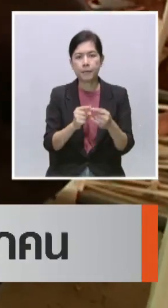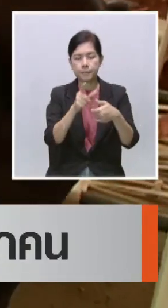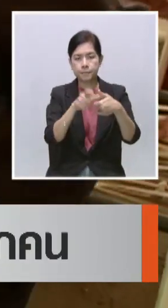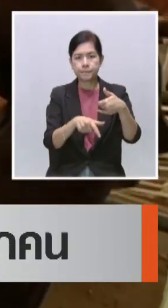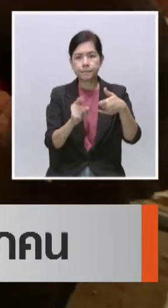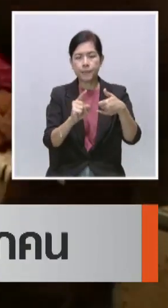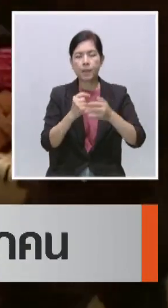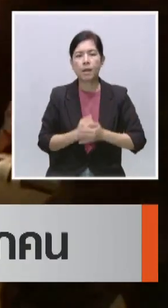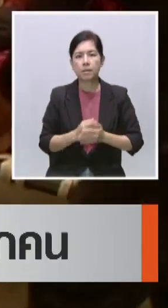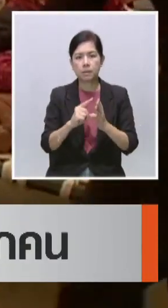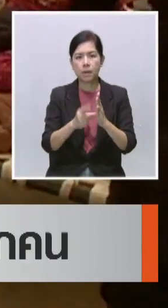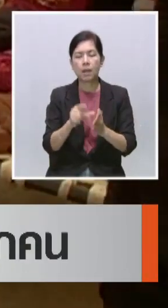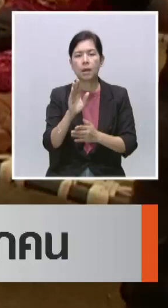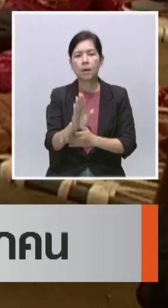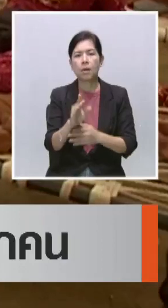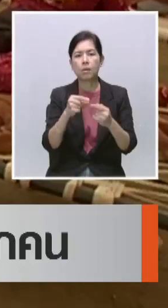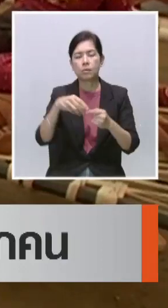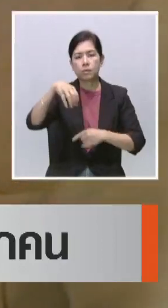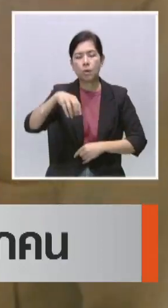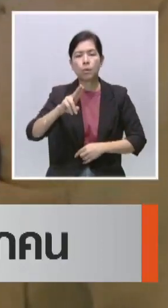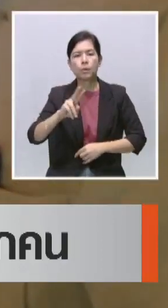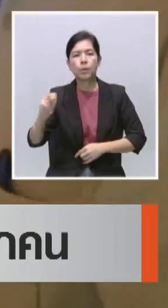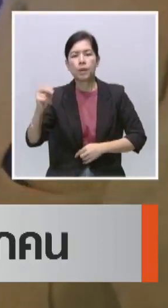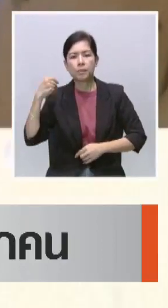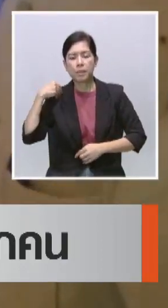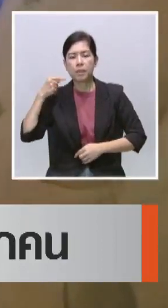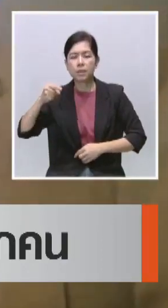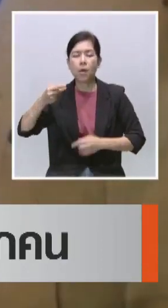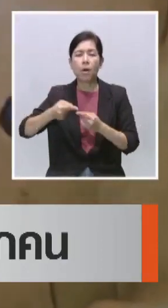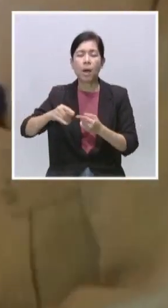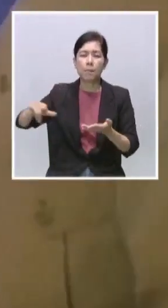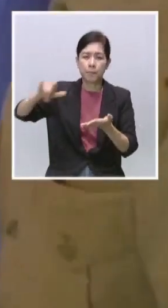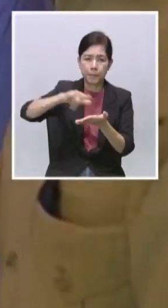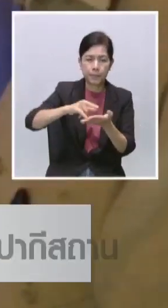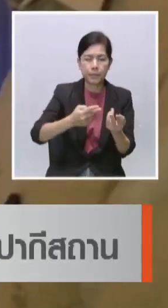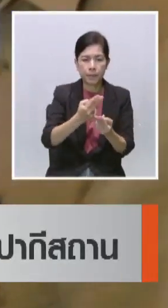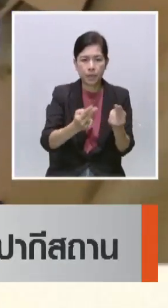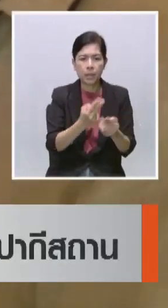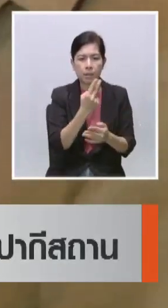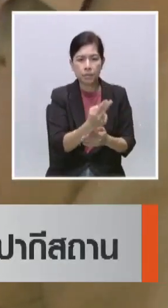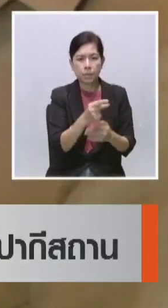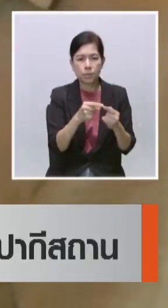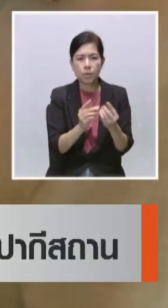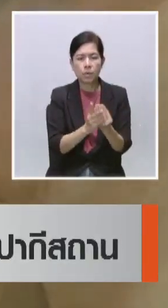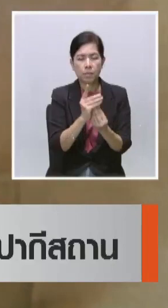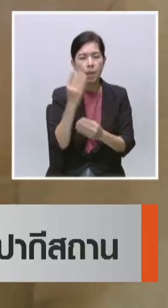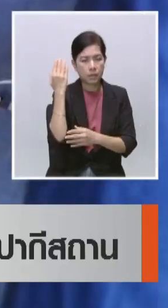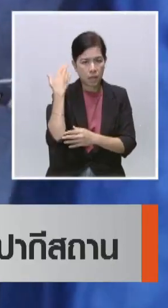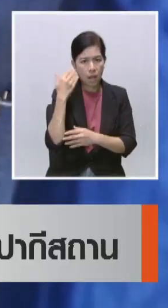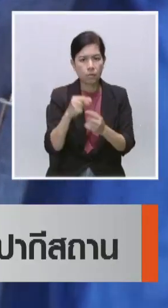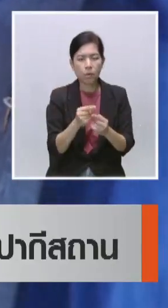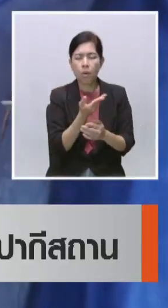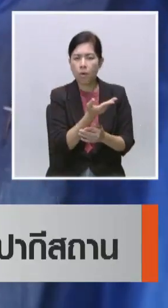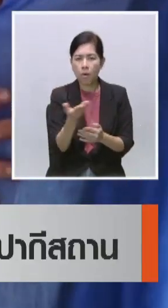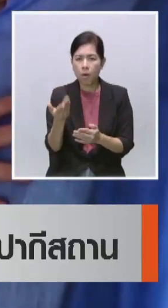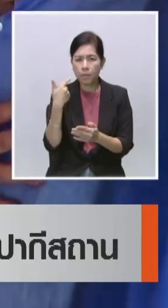นิโอกูเตเรสเลขาธิการสหประชาชาติเพิ่งเดินทางไปยังปากีสถานเพื่อดูสถานการณ์ที่เกิดขึ้นเมื่อสัปดาห์ที่แล้วนี้เองและเรียกร้อง